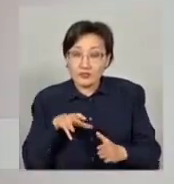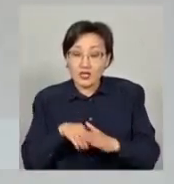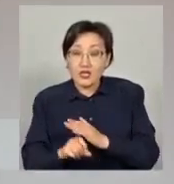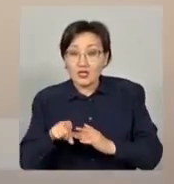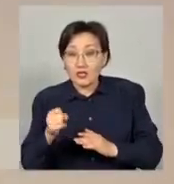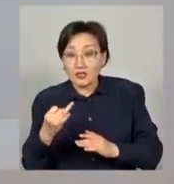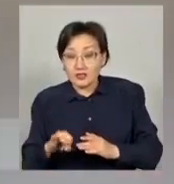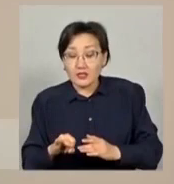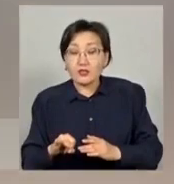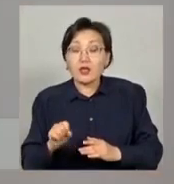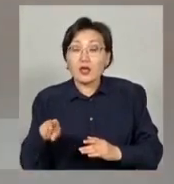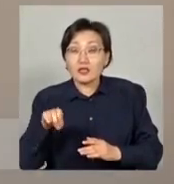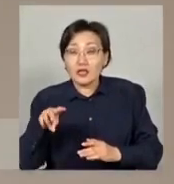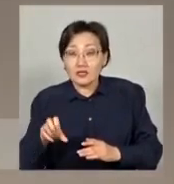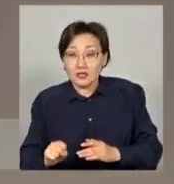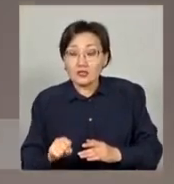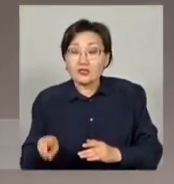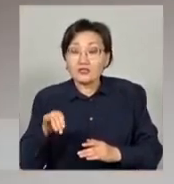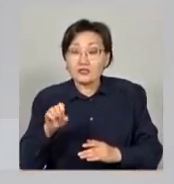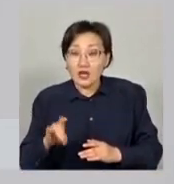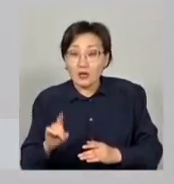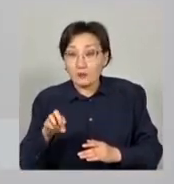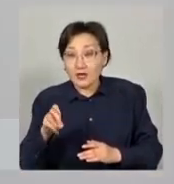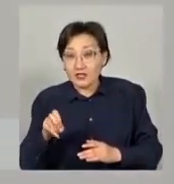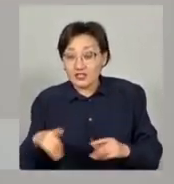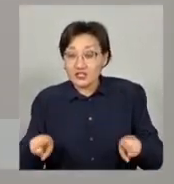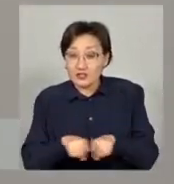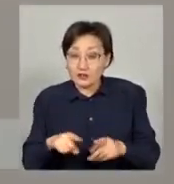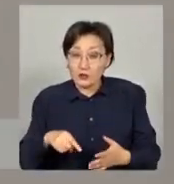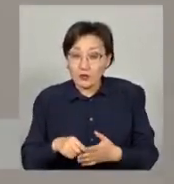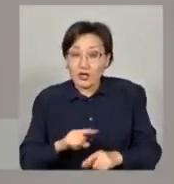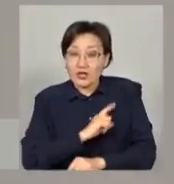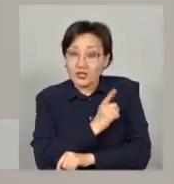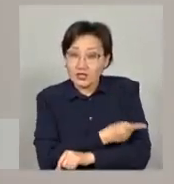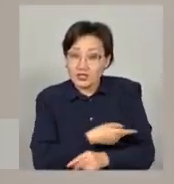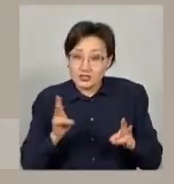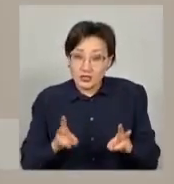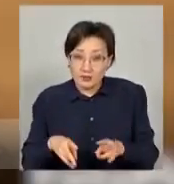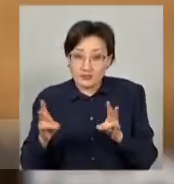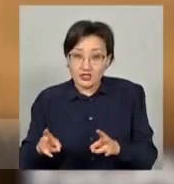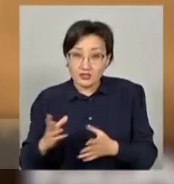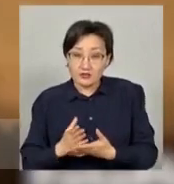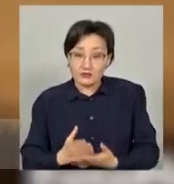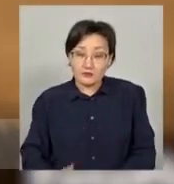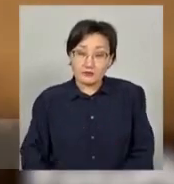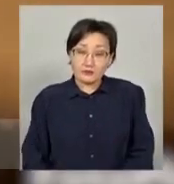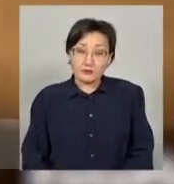Хатай, Газиантеп, Адана, Килис, Диярбакыр сынды бірнеше қалалар қатты зардап шеккен.